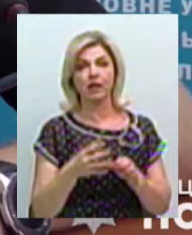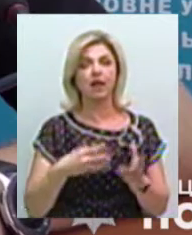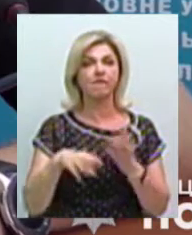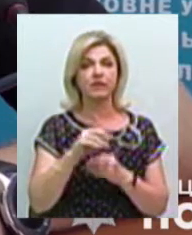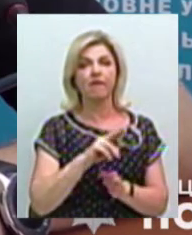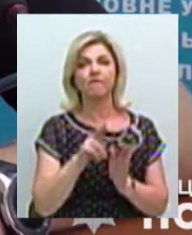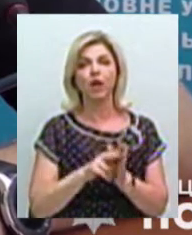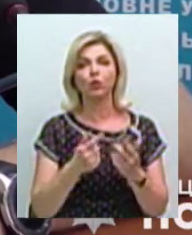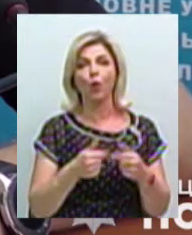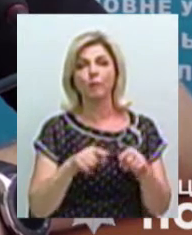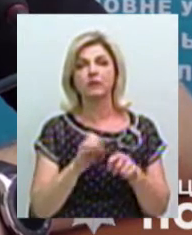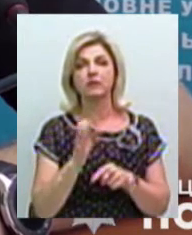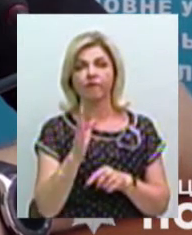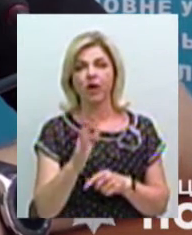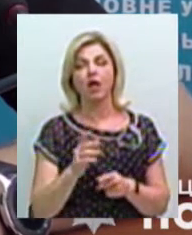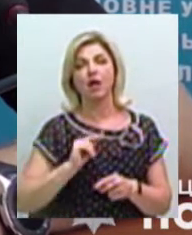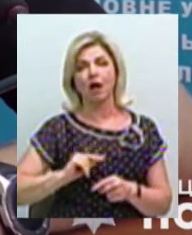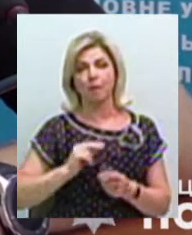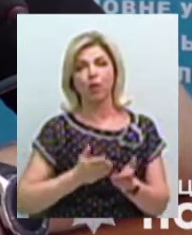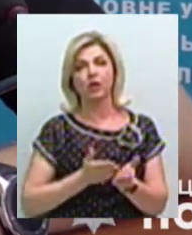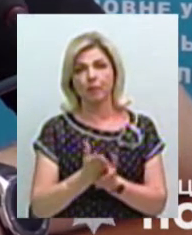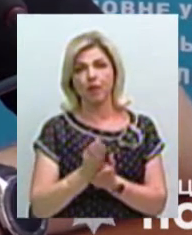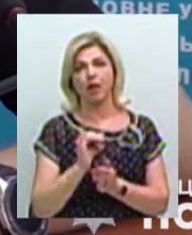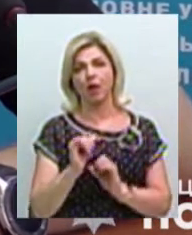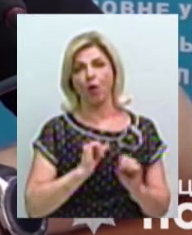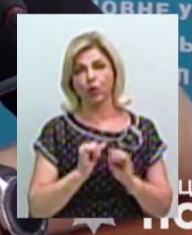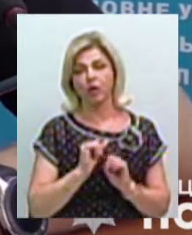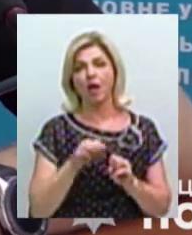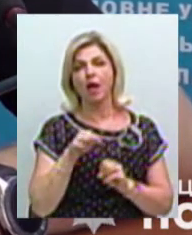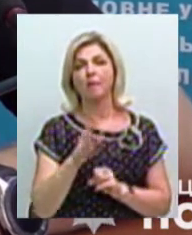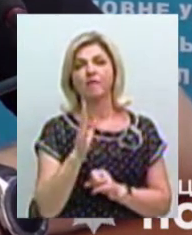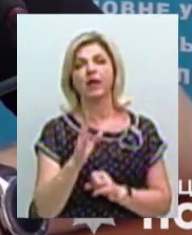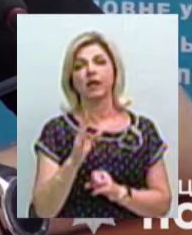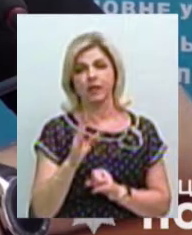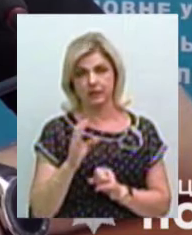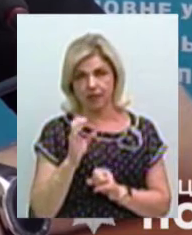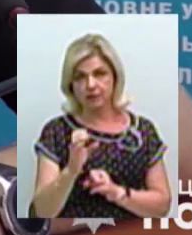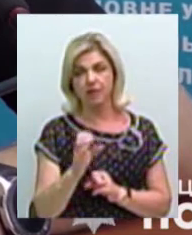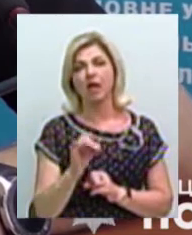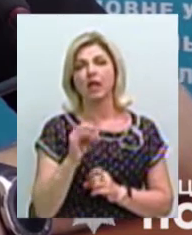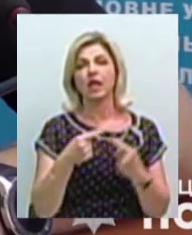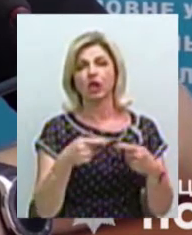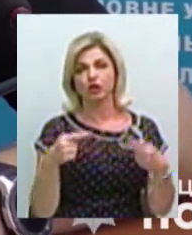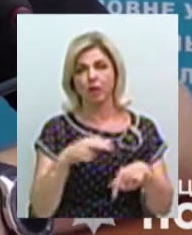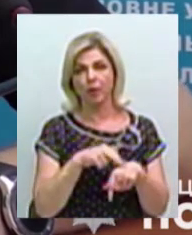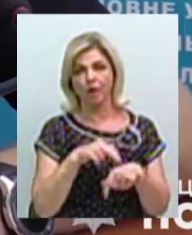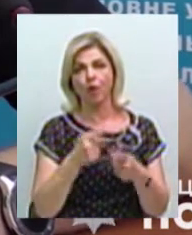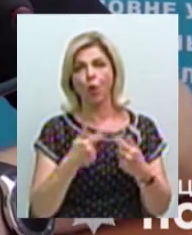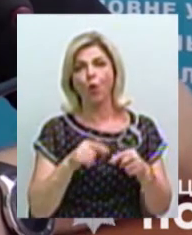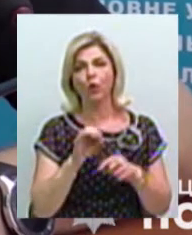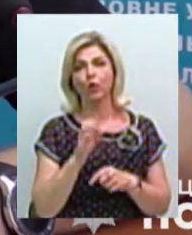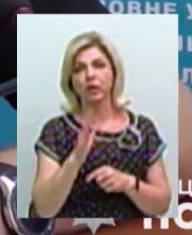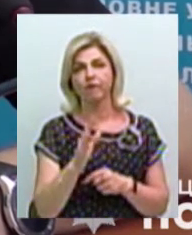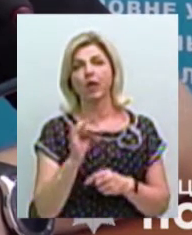відомств, діяльність яких спрямовує та координує Міністерство внутрішніх справ, інших правоохоронних органів, окружних